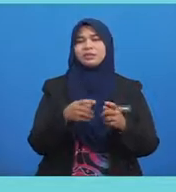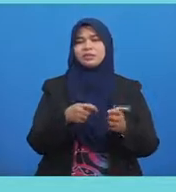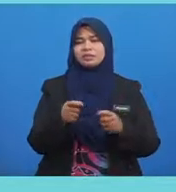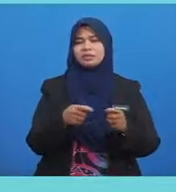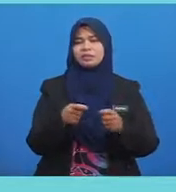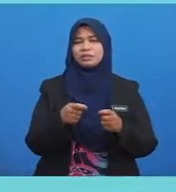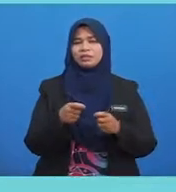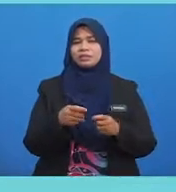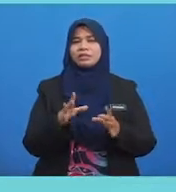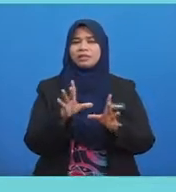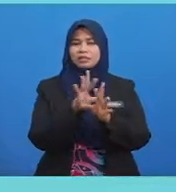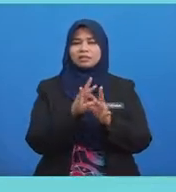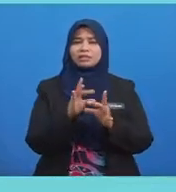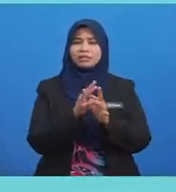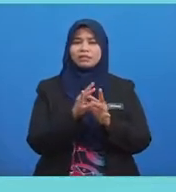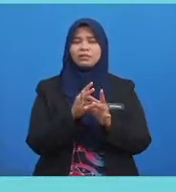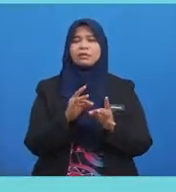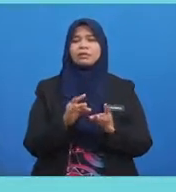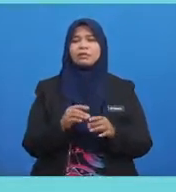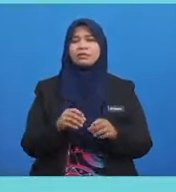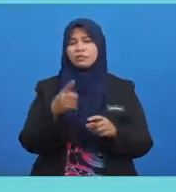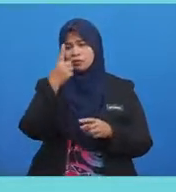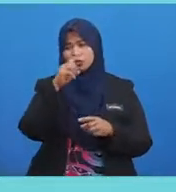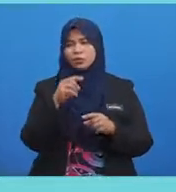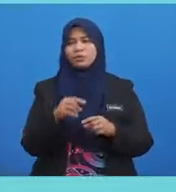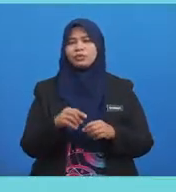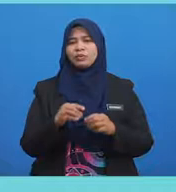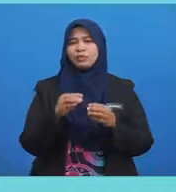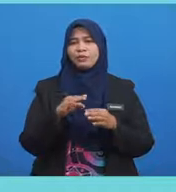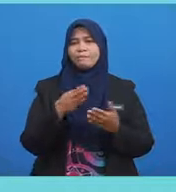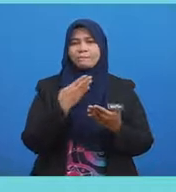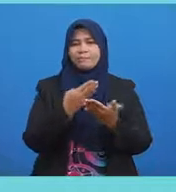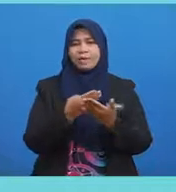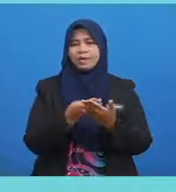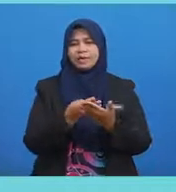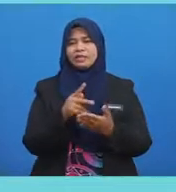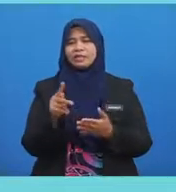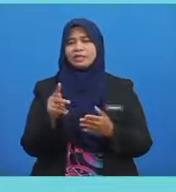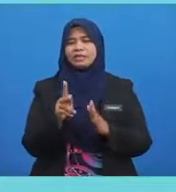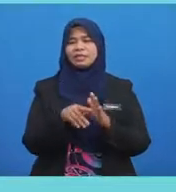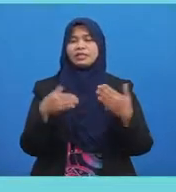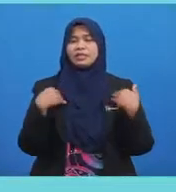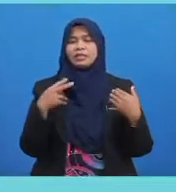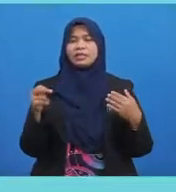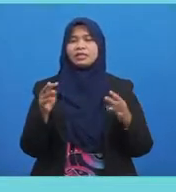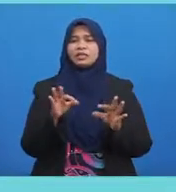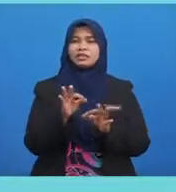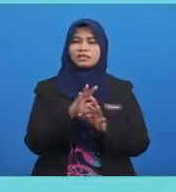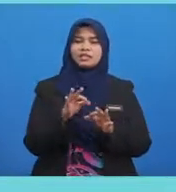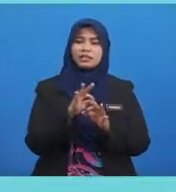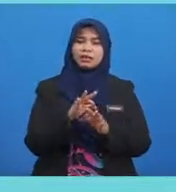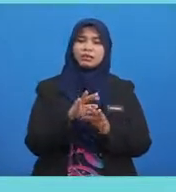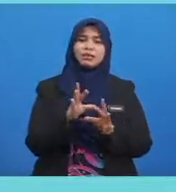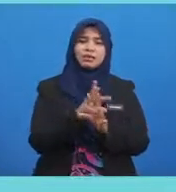memulihkan keadaan selepas pendudukan Jepun telah menjadi faktor pendesak kepada British